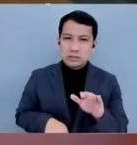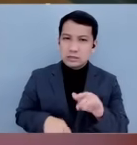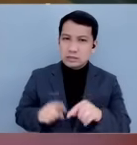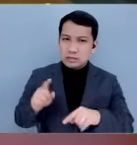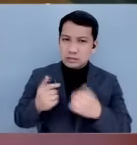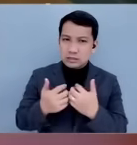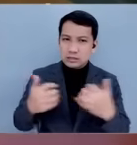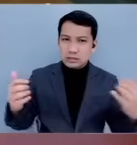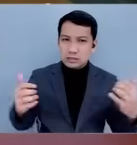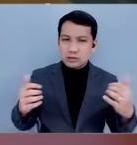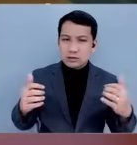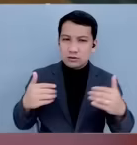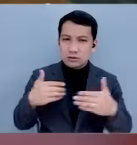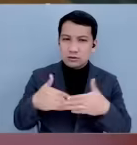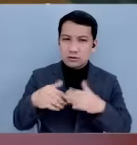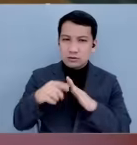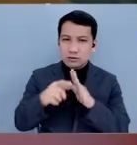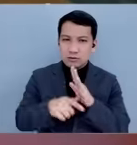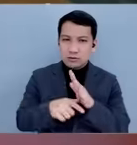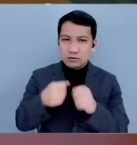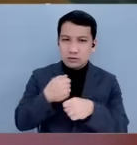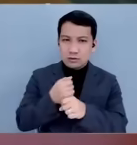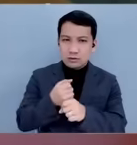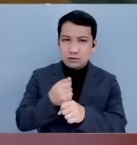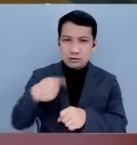mere law-making body